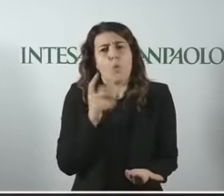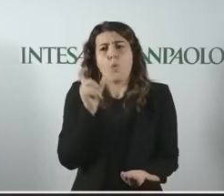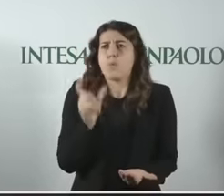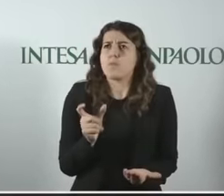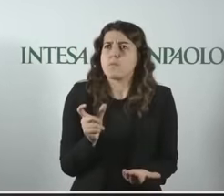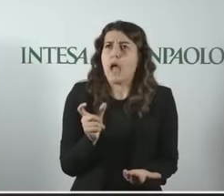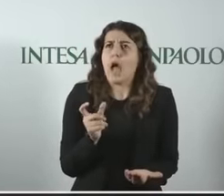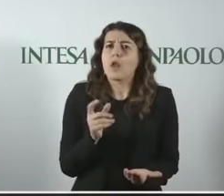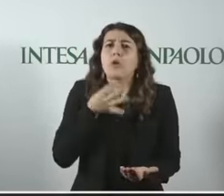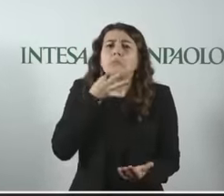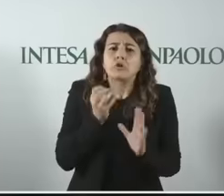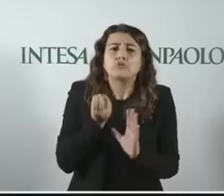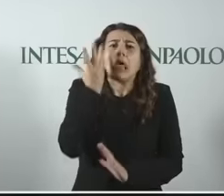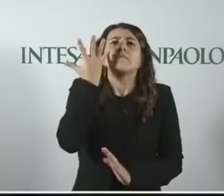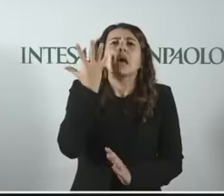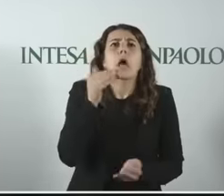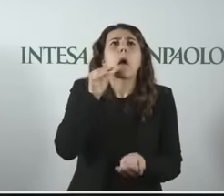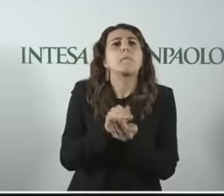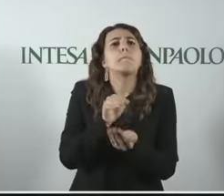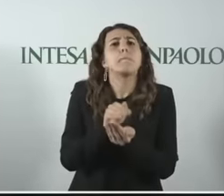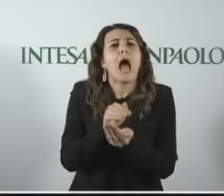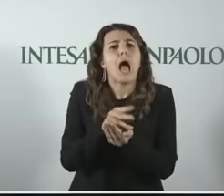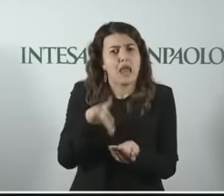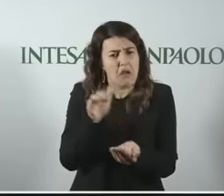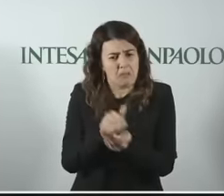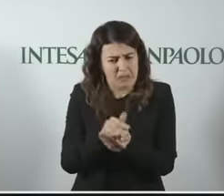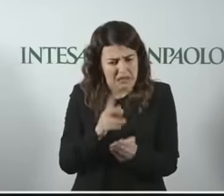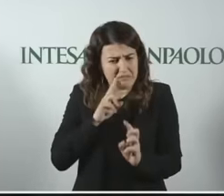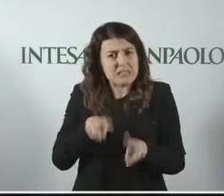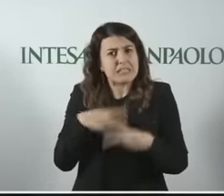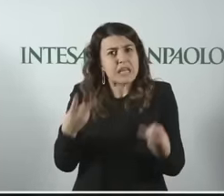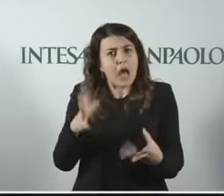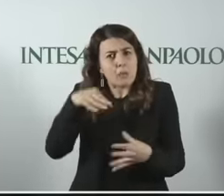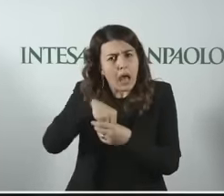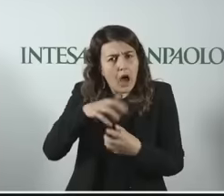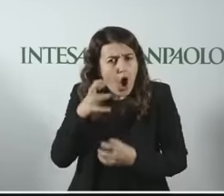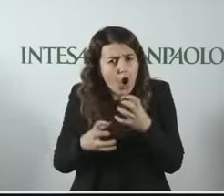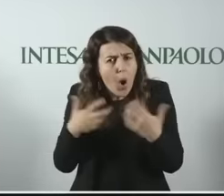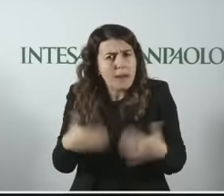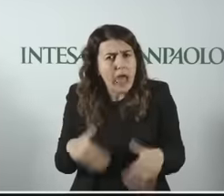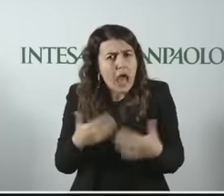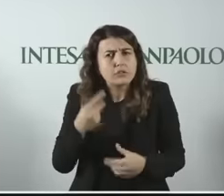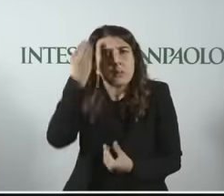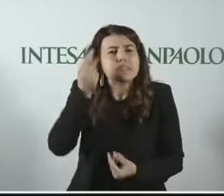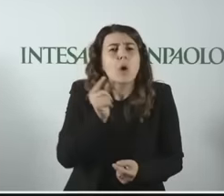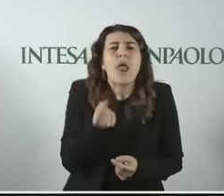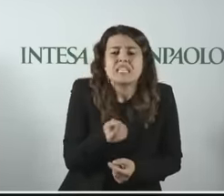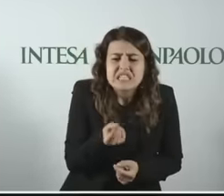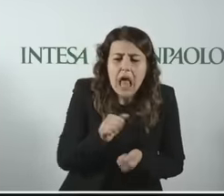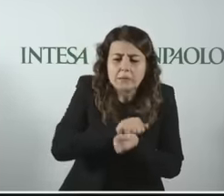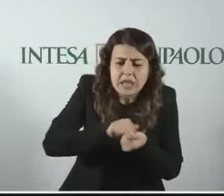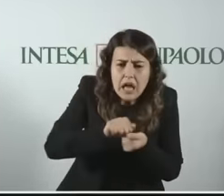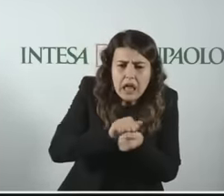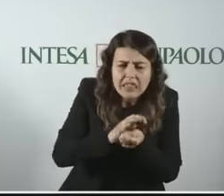cosa così semplice ma così complessa come il pane Come può essere nata l'idea di macinare I semi del grano fino a